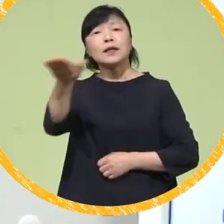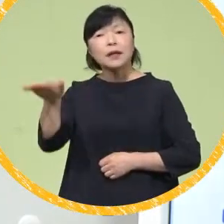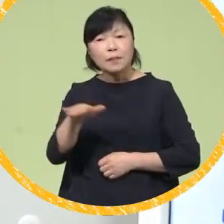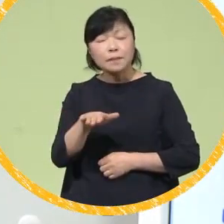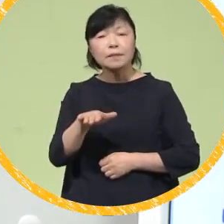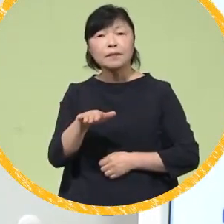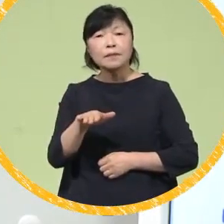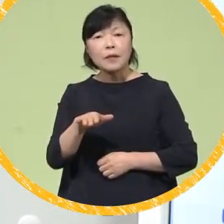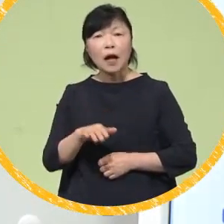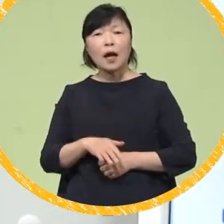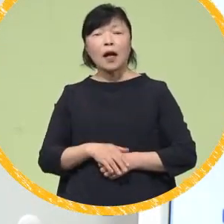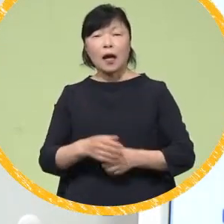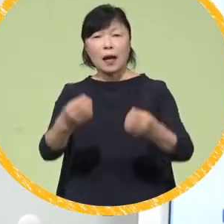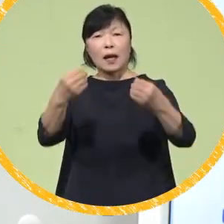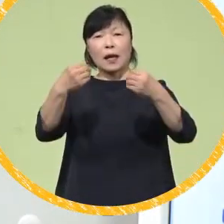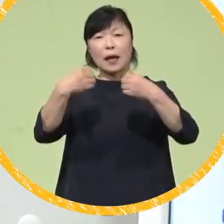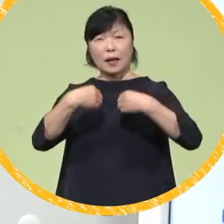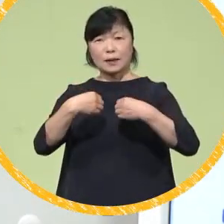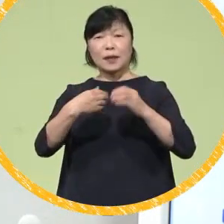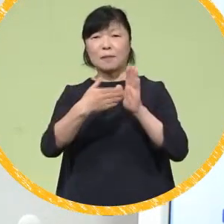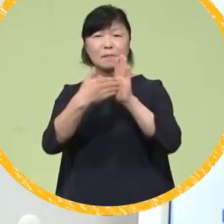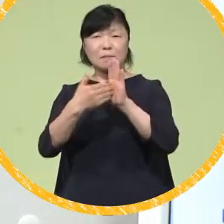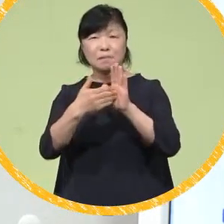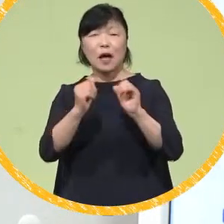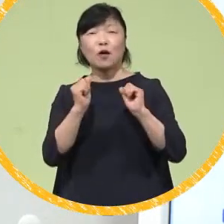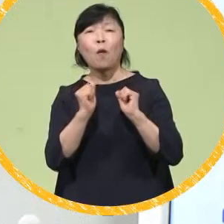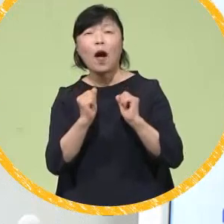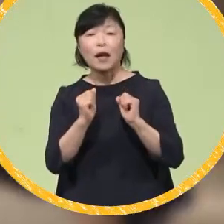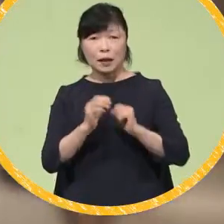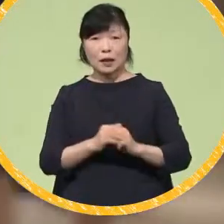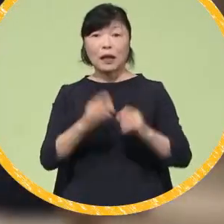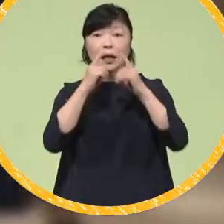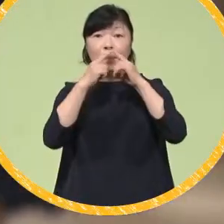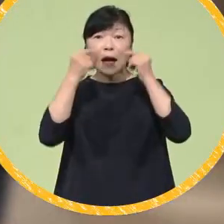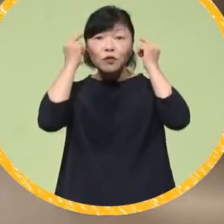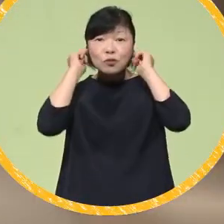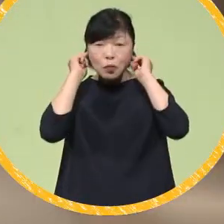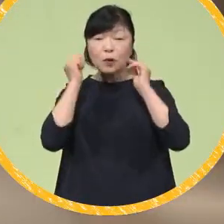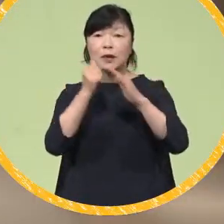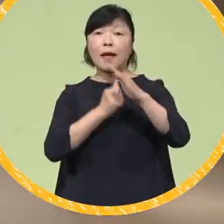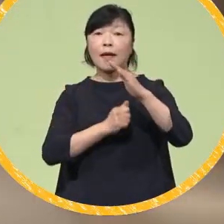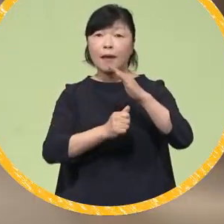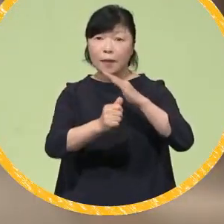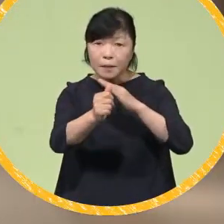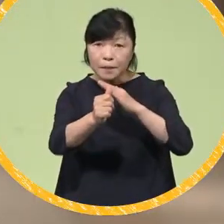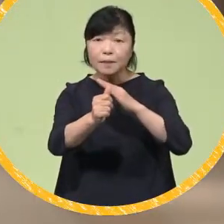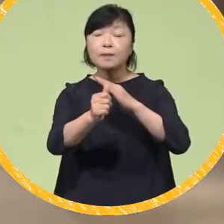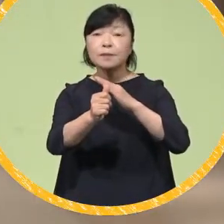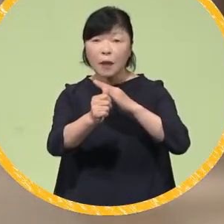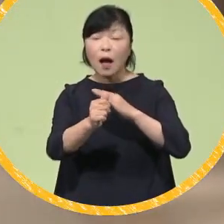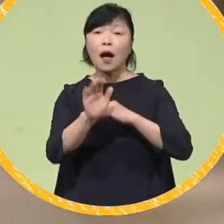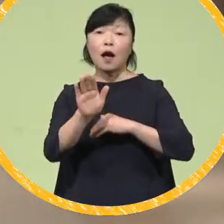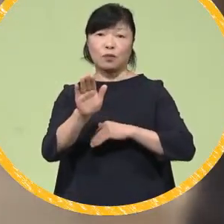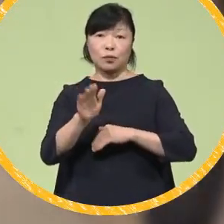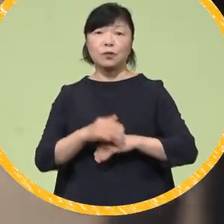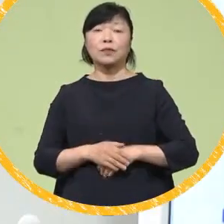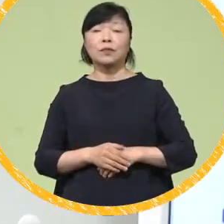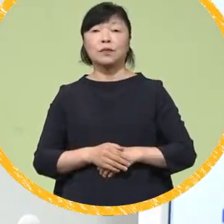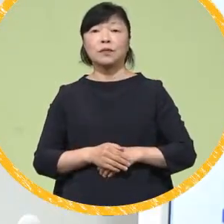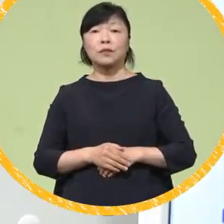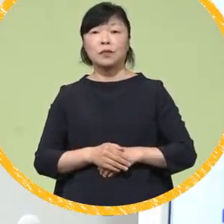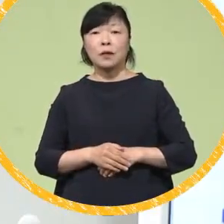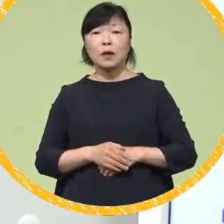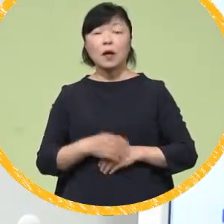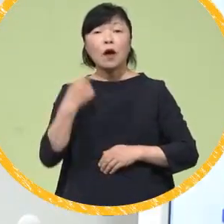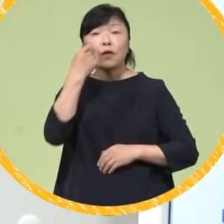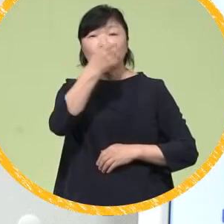この感染で怖いからって言って、はい、マスクをつけて外に出るっていう形されること多いと思うんですけど、はい、熱